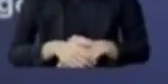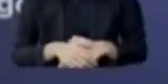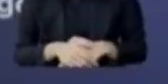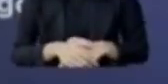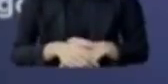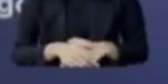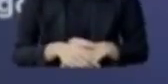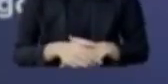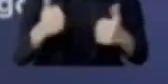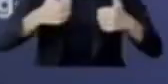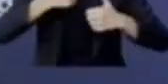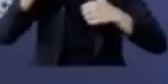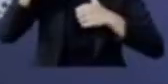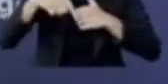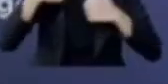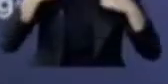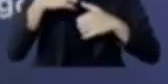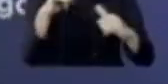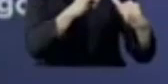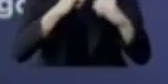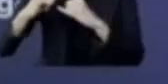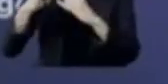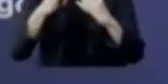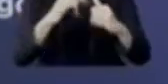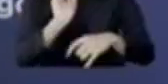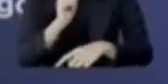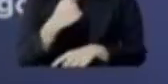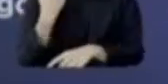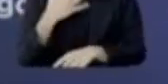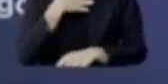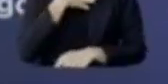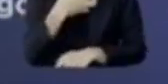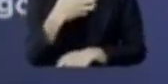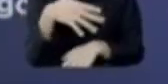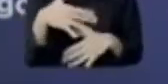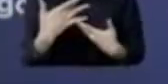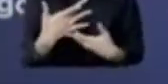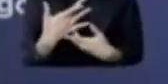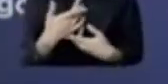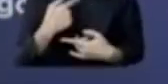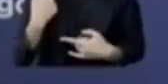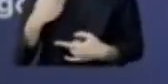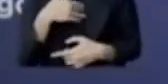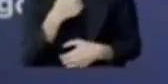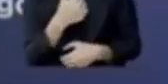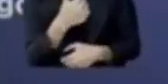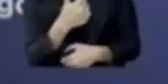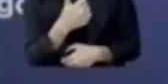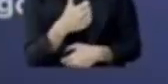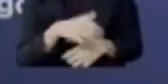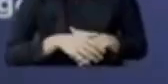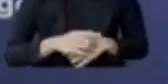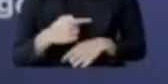ini adalah keberhasilan kita. Karena kita yakin betul bahwa kita mampu menanganinya ini.